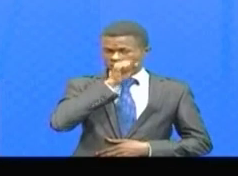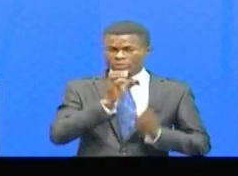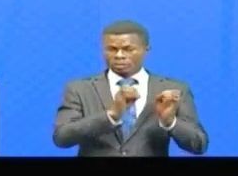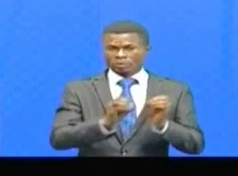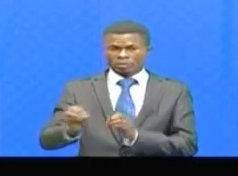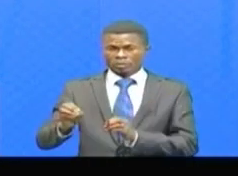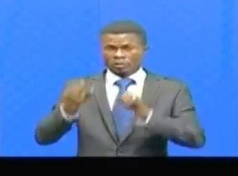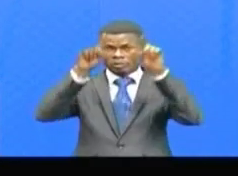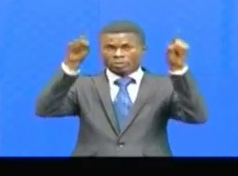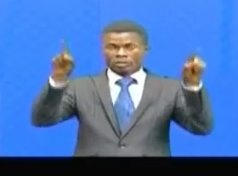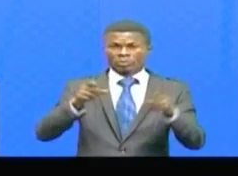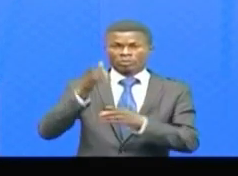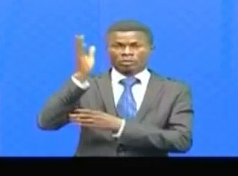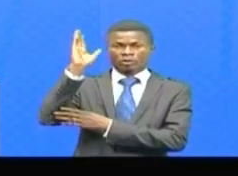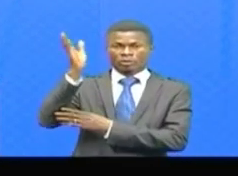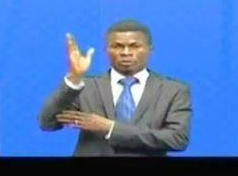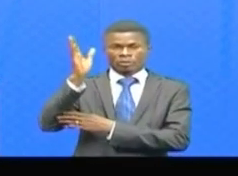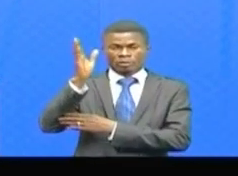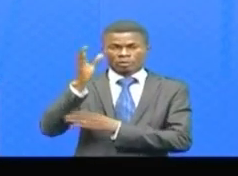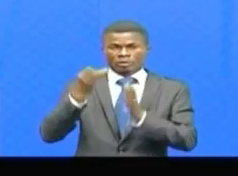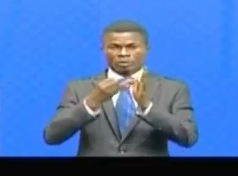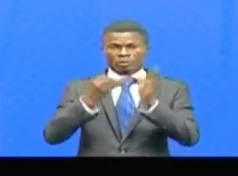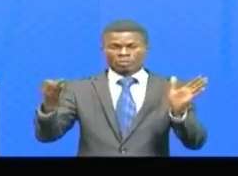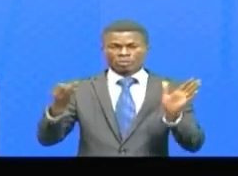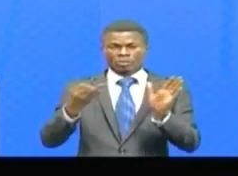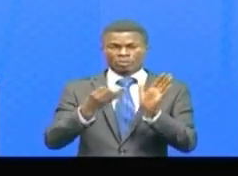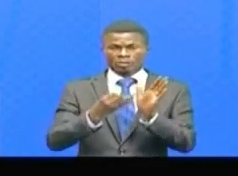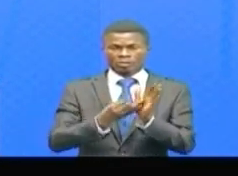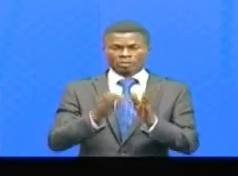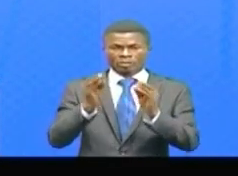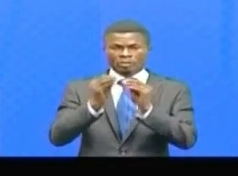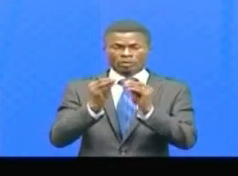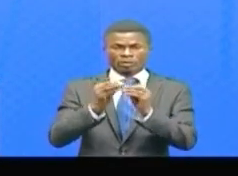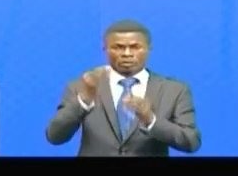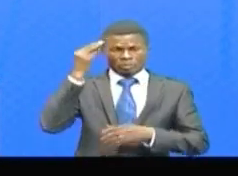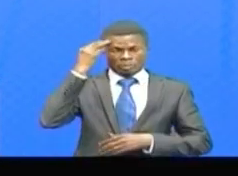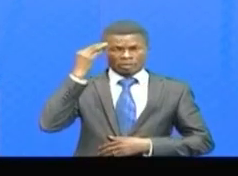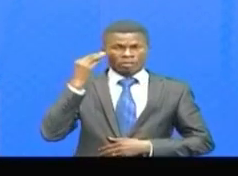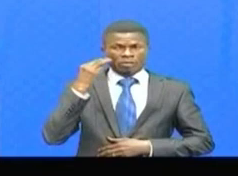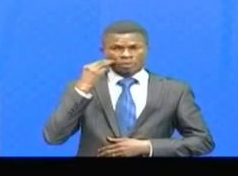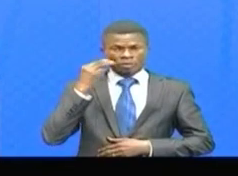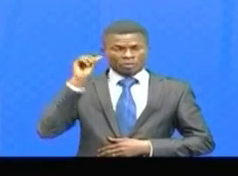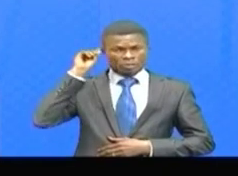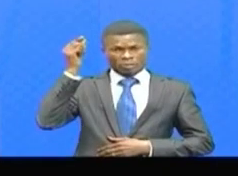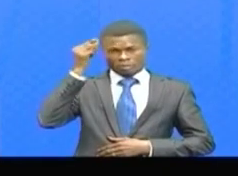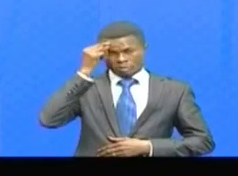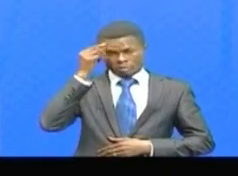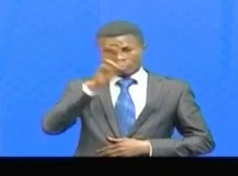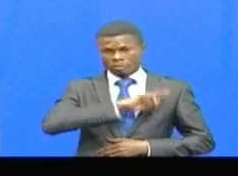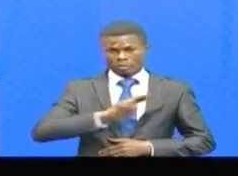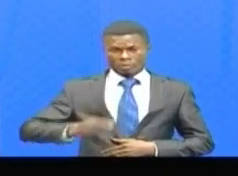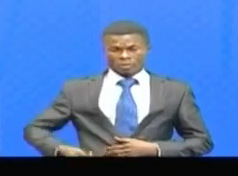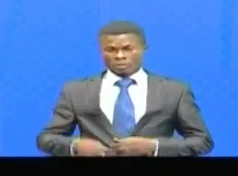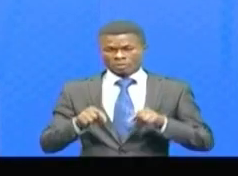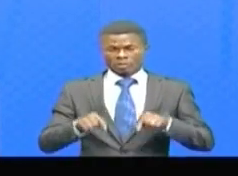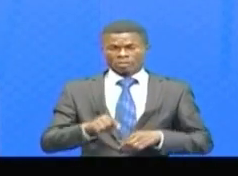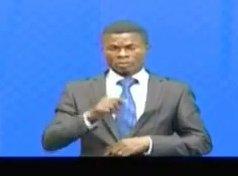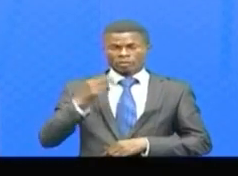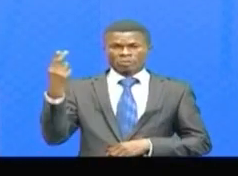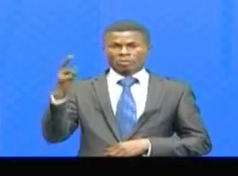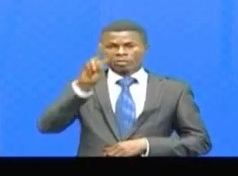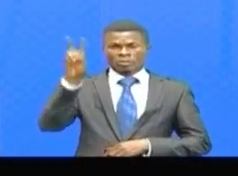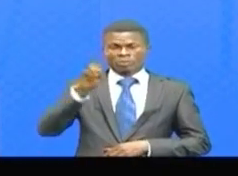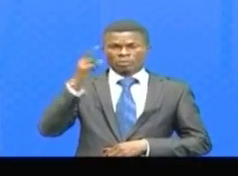en visioconférence la 70e réunion du Conseil des ministres du gouvernement de la République ce vendredi